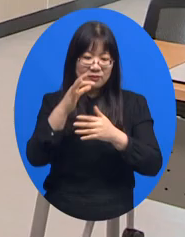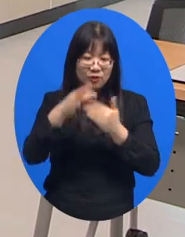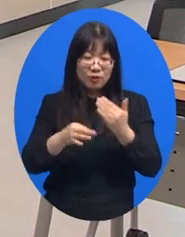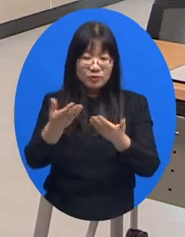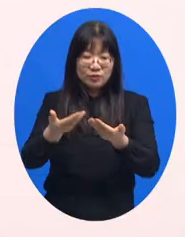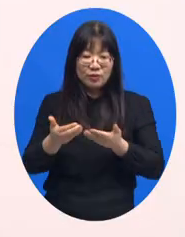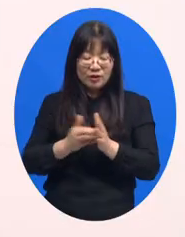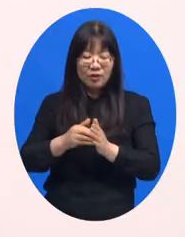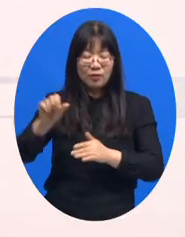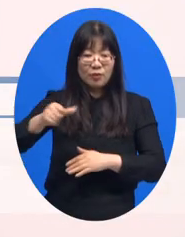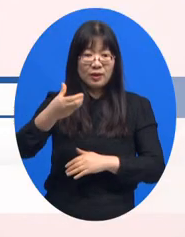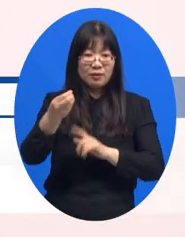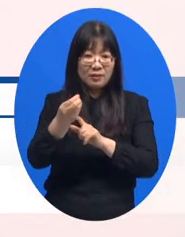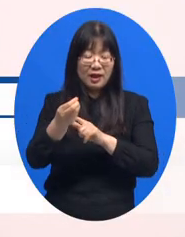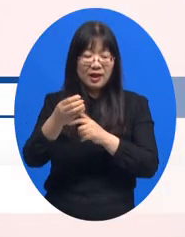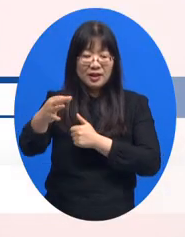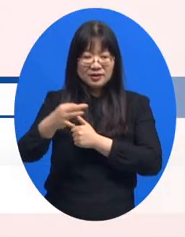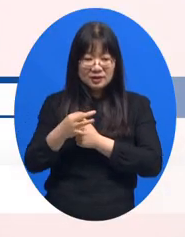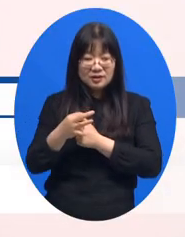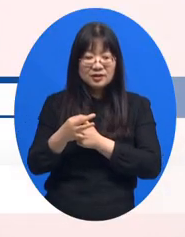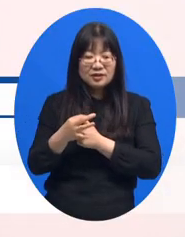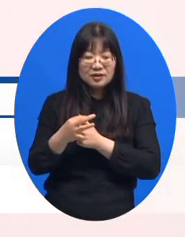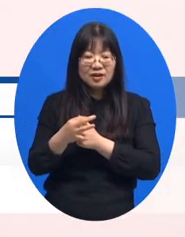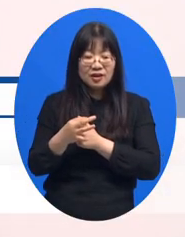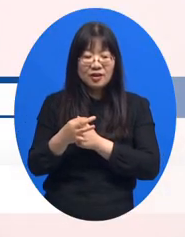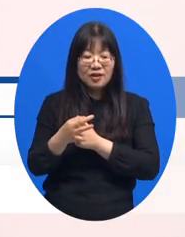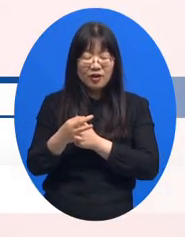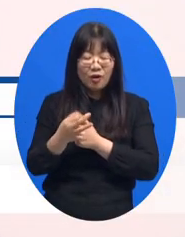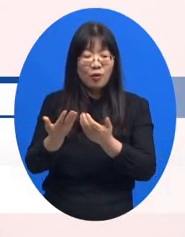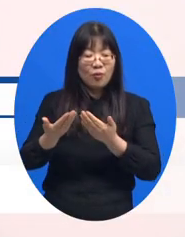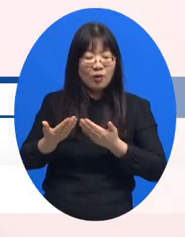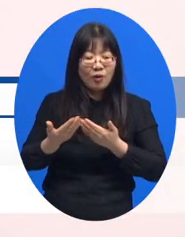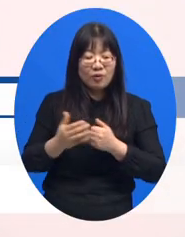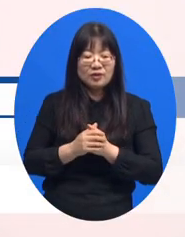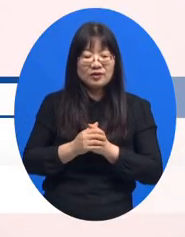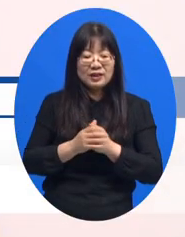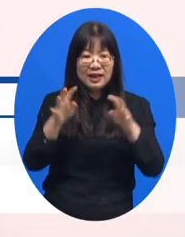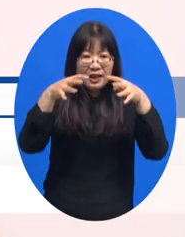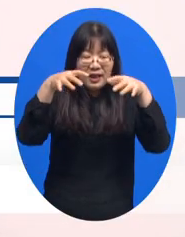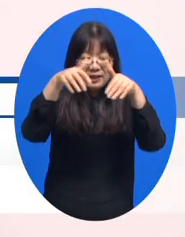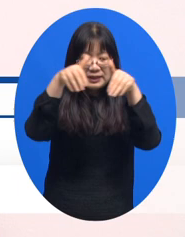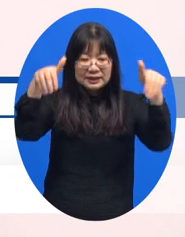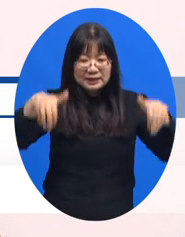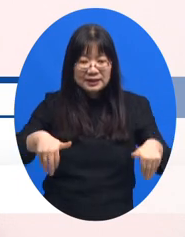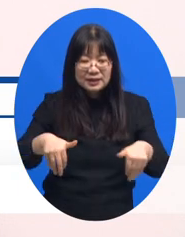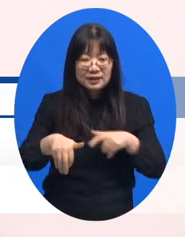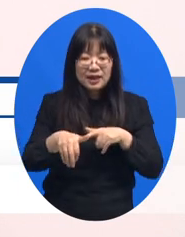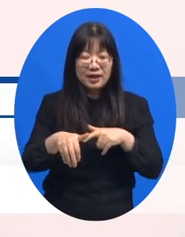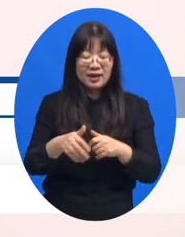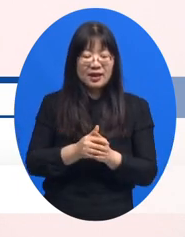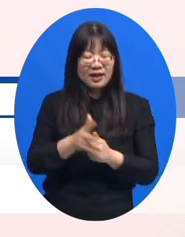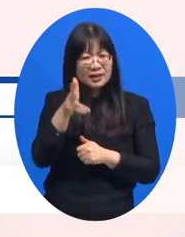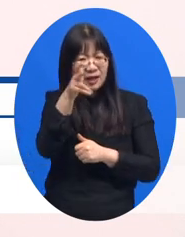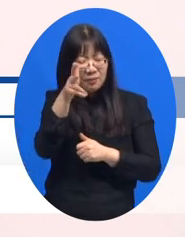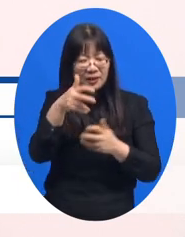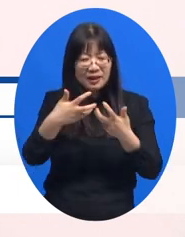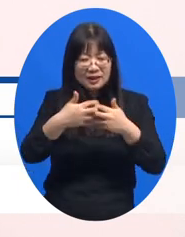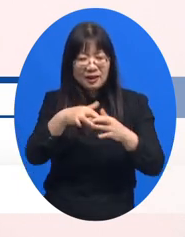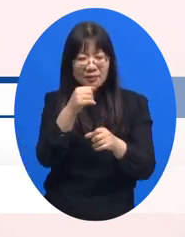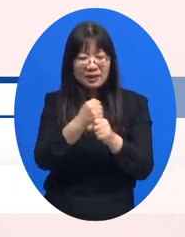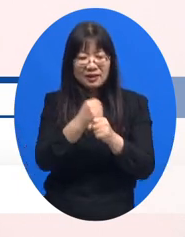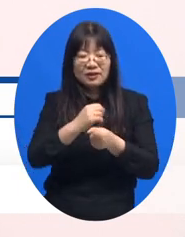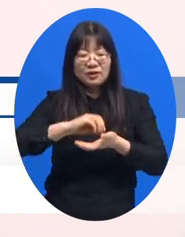제공됩니다. 500만 원을 지원을 해주신 거는 저희가 이제 그 시스템 자체가 카메라를 개발하기에는